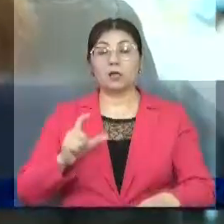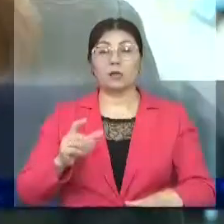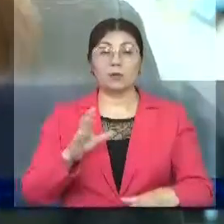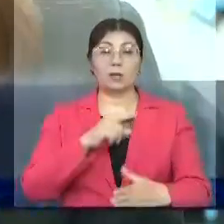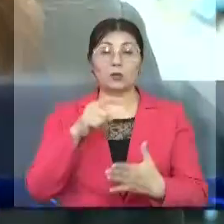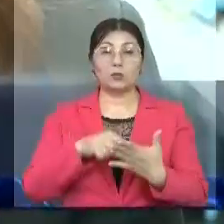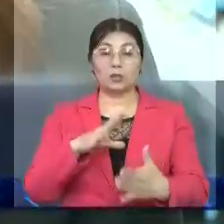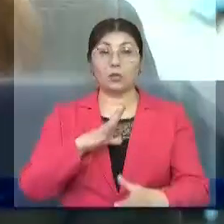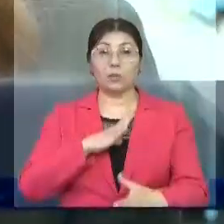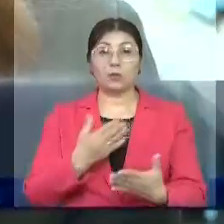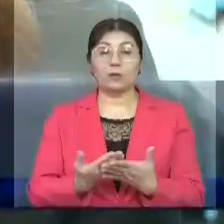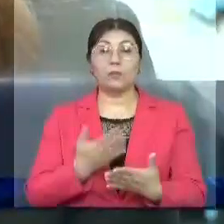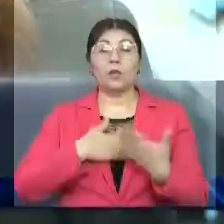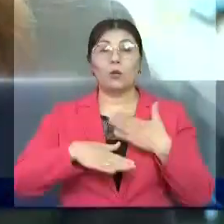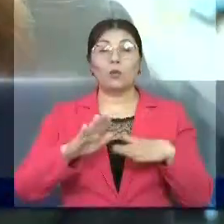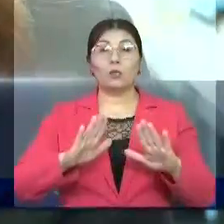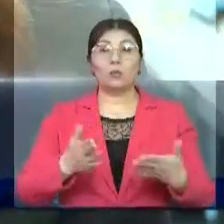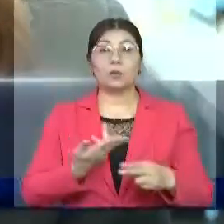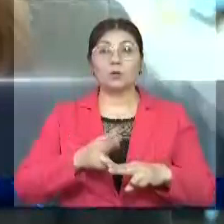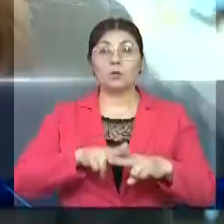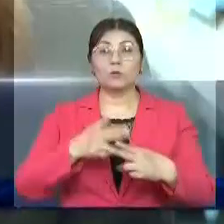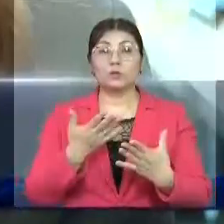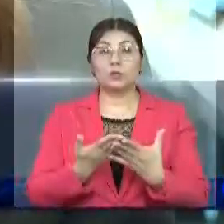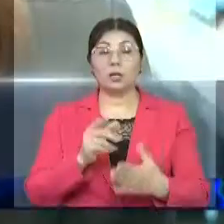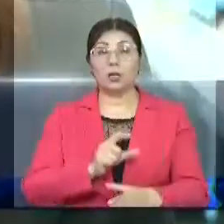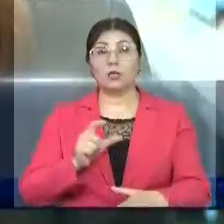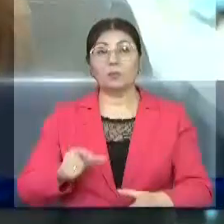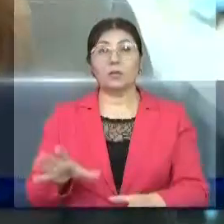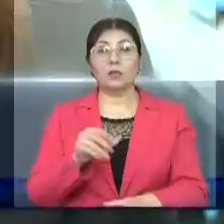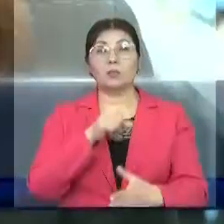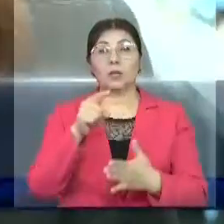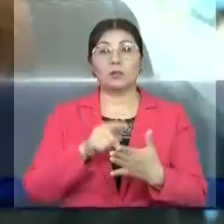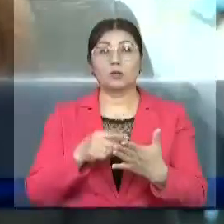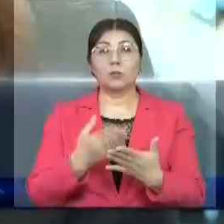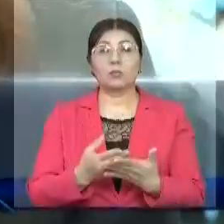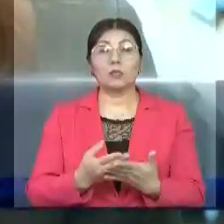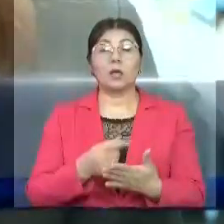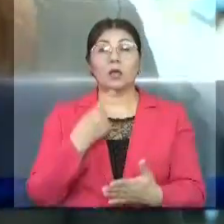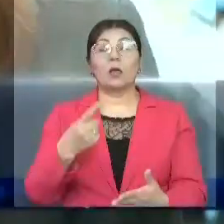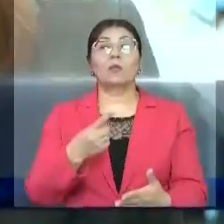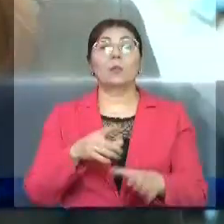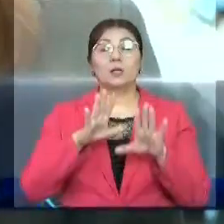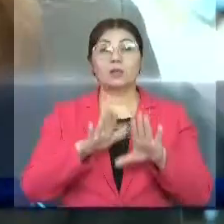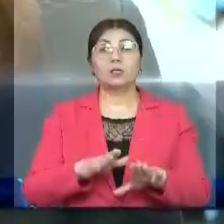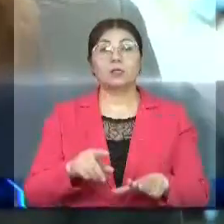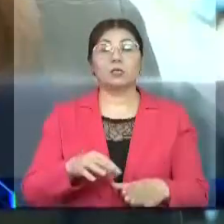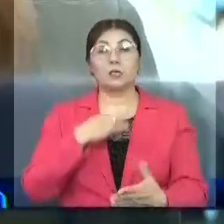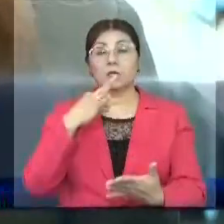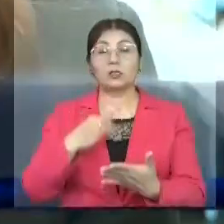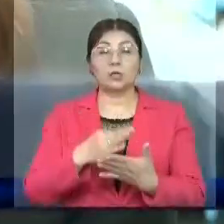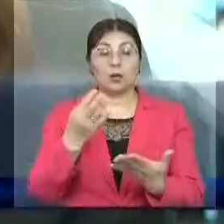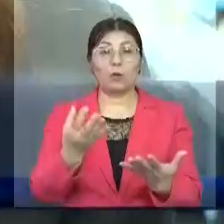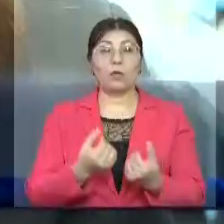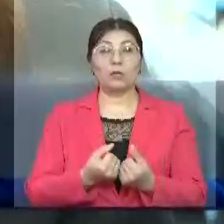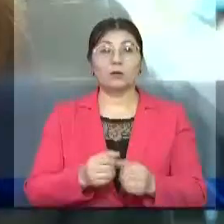жатыр. Енді бір қуантатыны, дәл осы жерде азаматтар барлық сұрақтары бойынша бір жерден сұрақтарына жауап алу